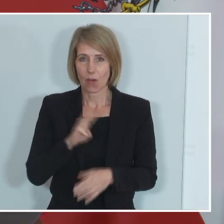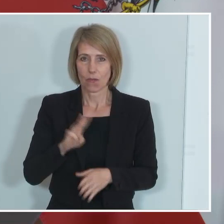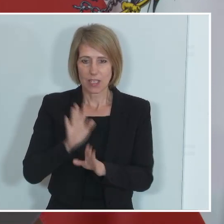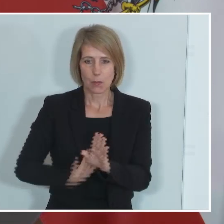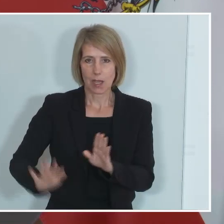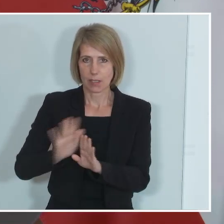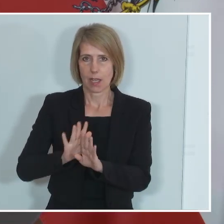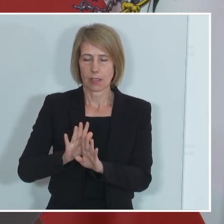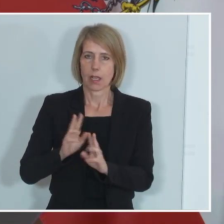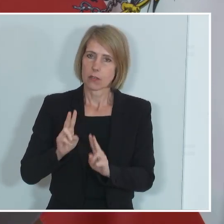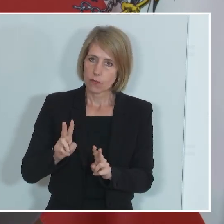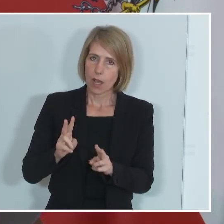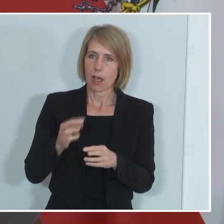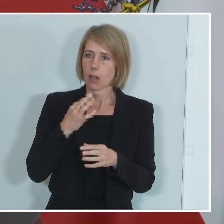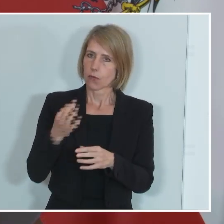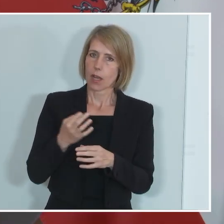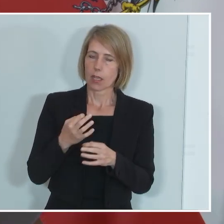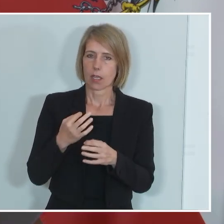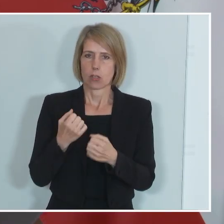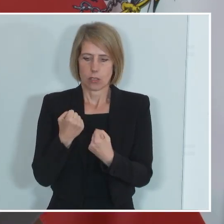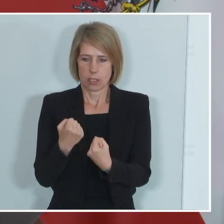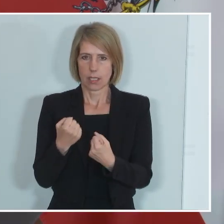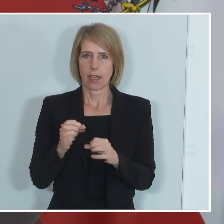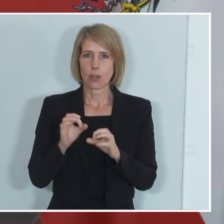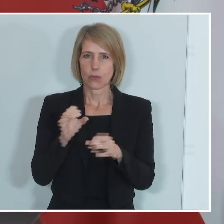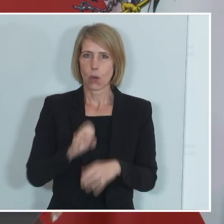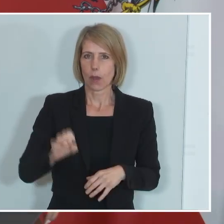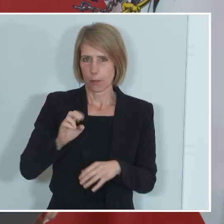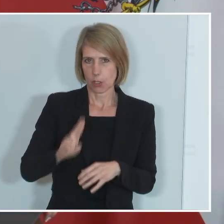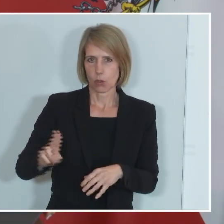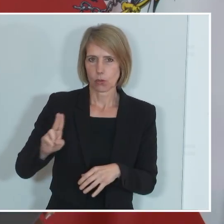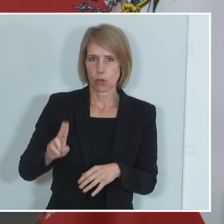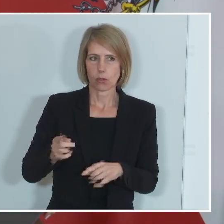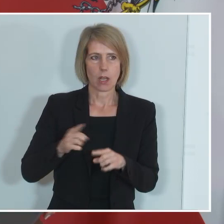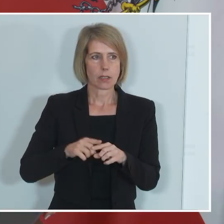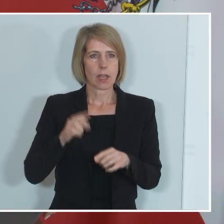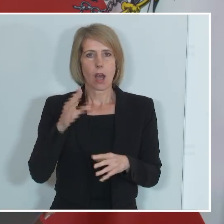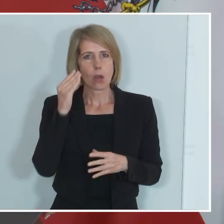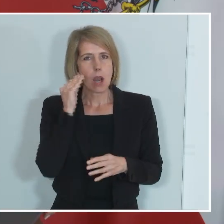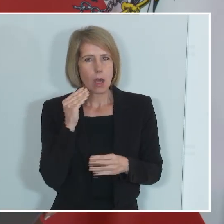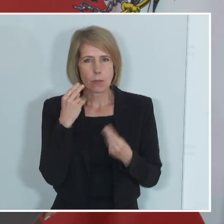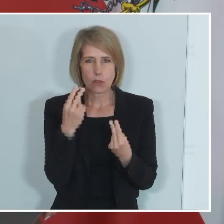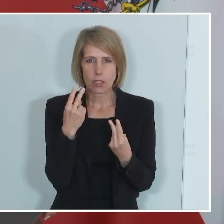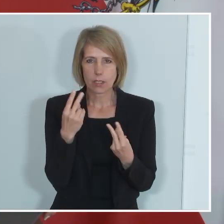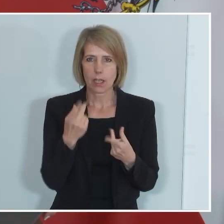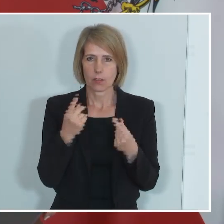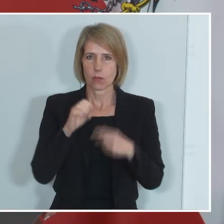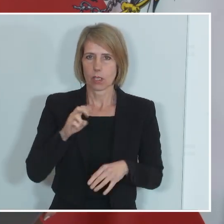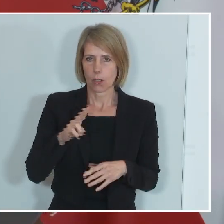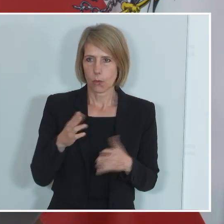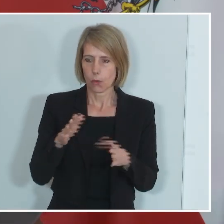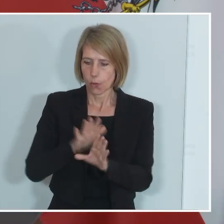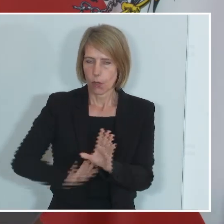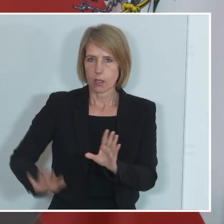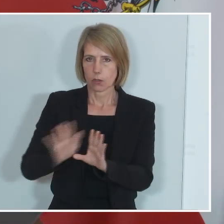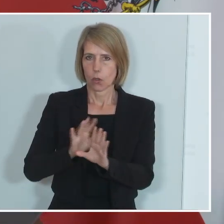einen, weil er eine Frage der Sicherheit ist für die Europäische Union und auch eine Glaubwürdigkeit der Europäischen Union und zum anderen, weil dort